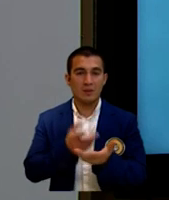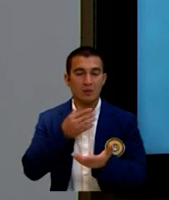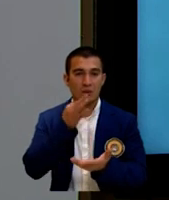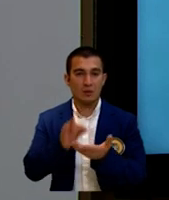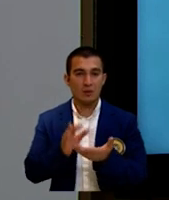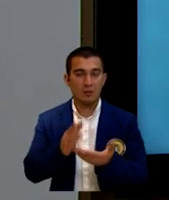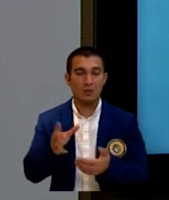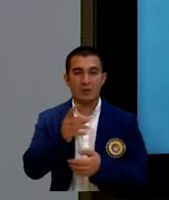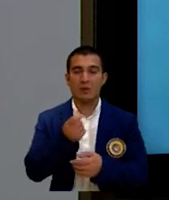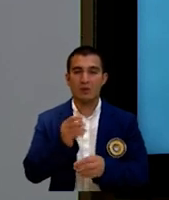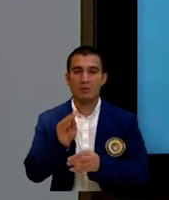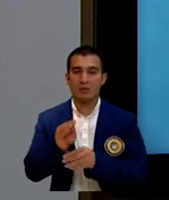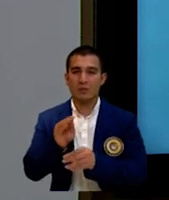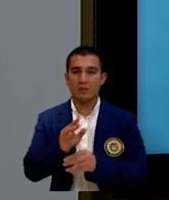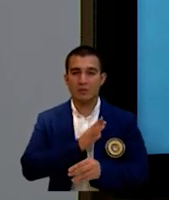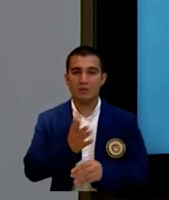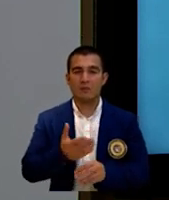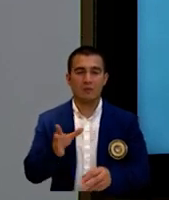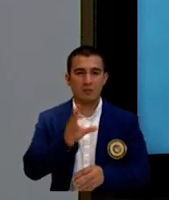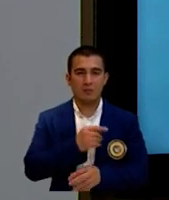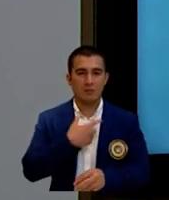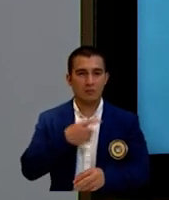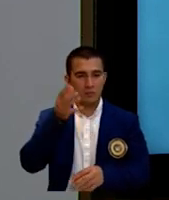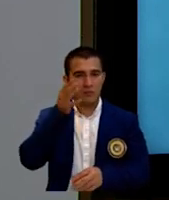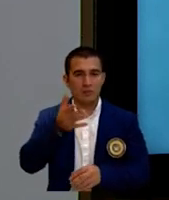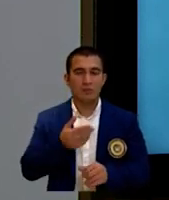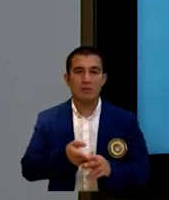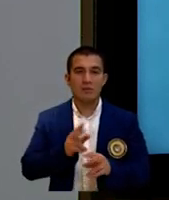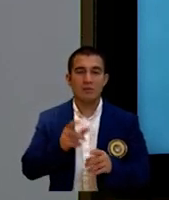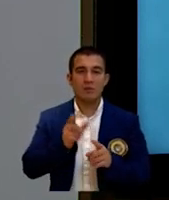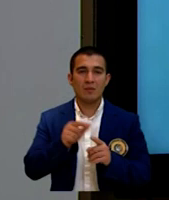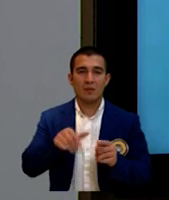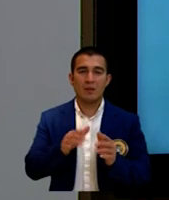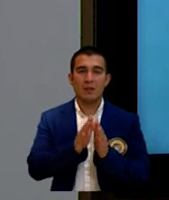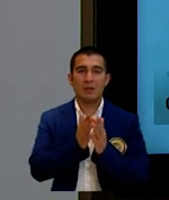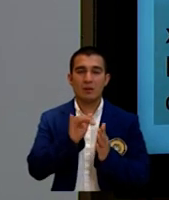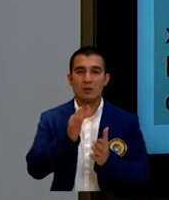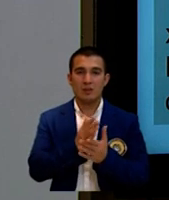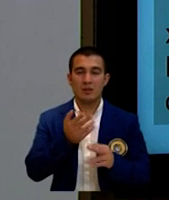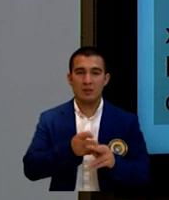qo'shimcha ma'lumotlarga tayanasiz. Darslikdagi matnning o'zi kifoya qilmaydi.